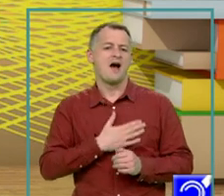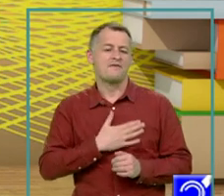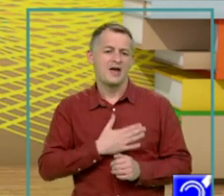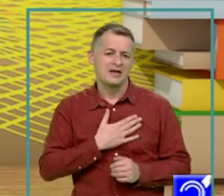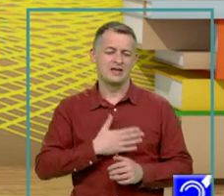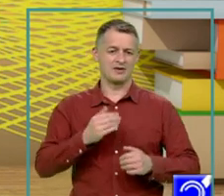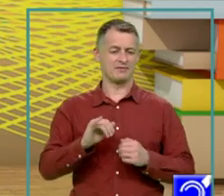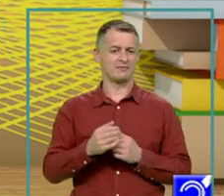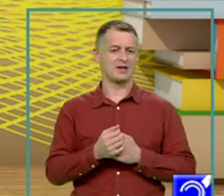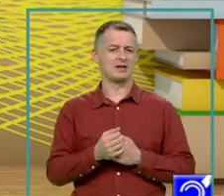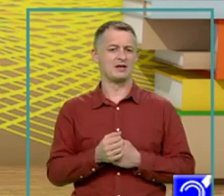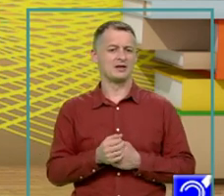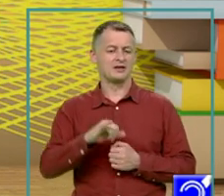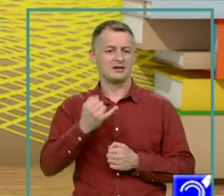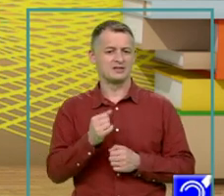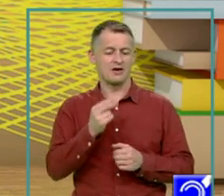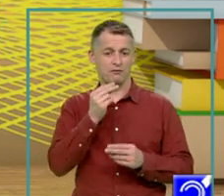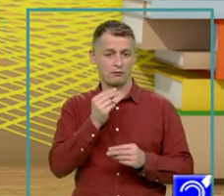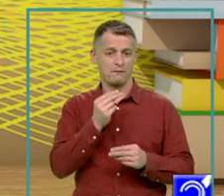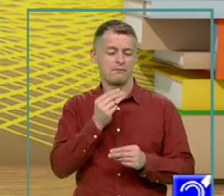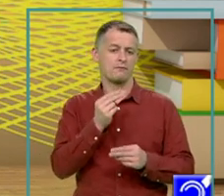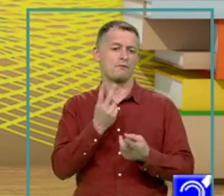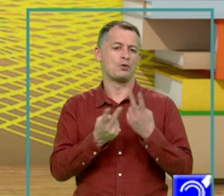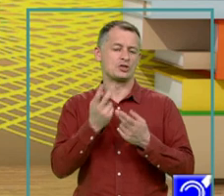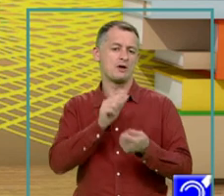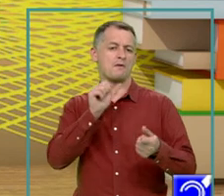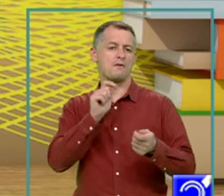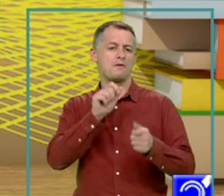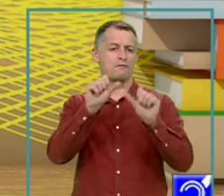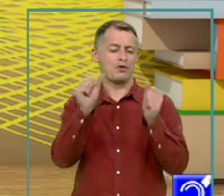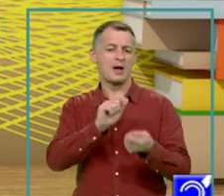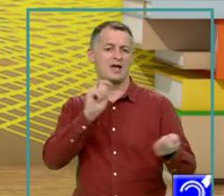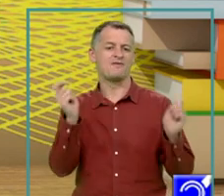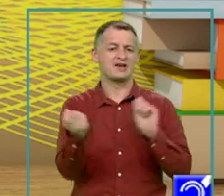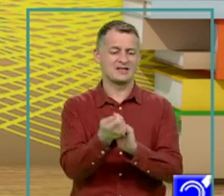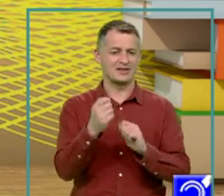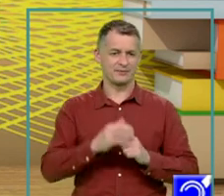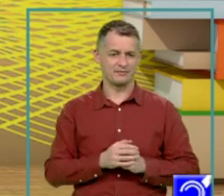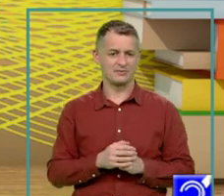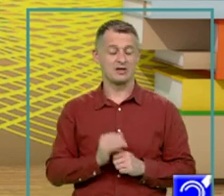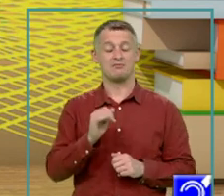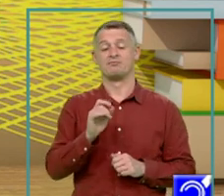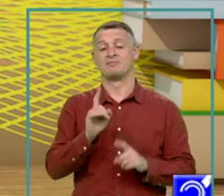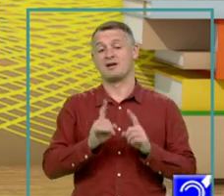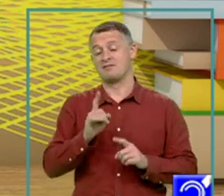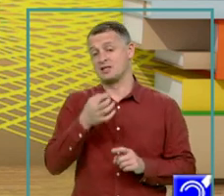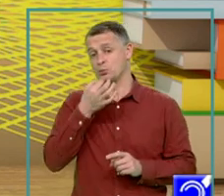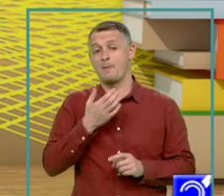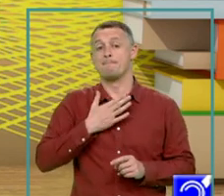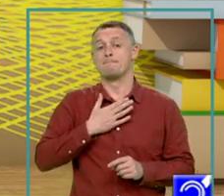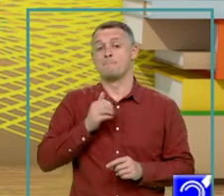familiar se folosește formă inversată cu auxiliarul postpus adică în loc să spun marș Mira